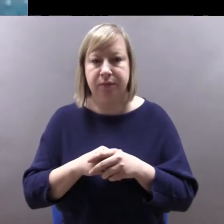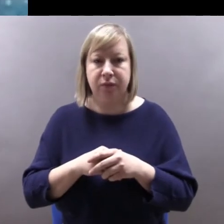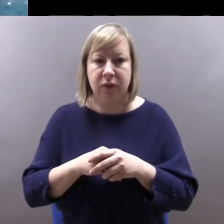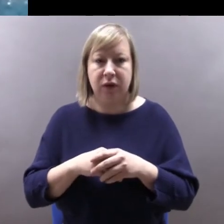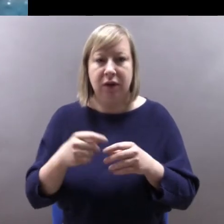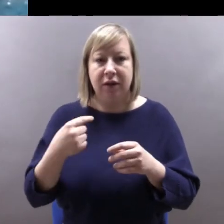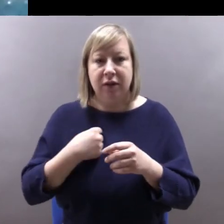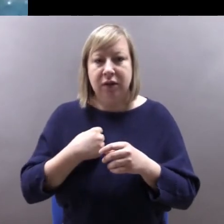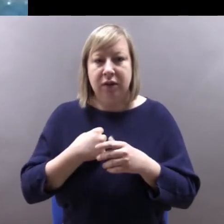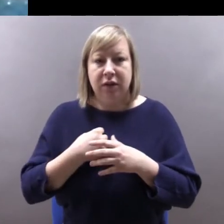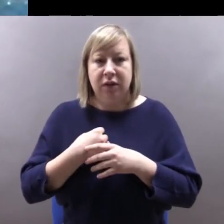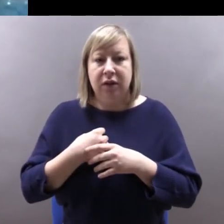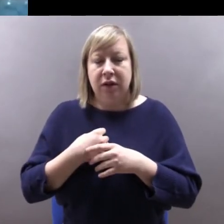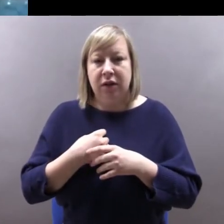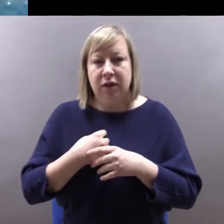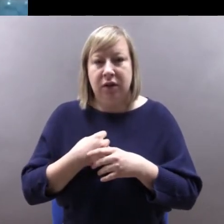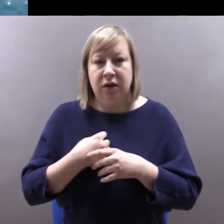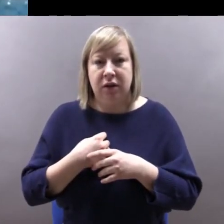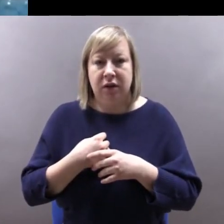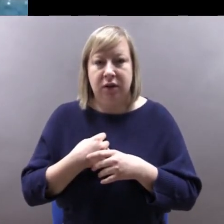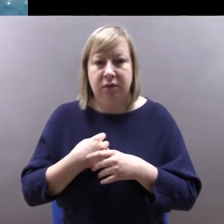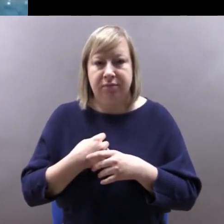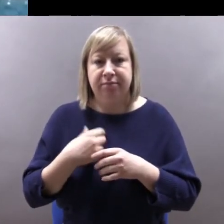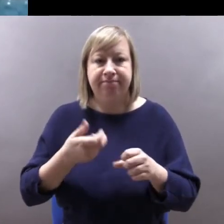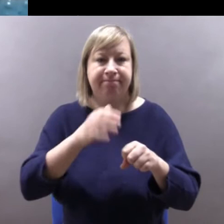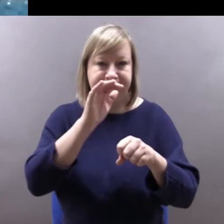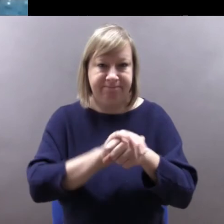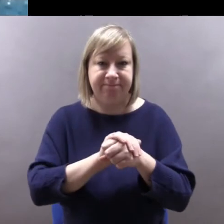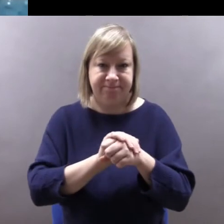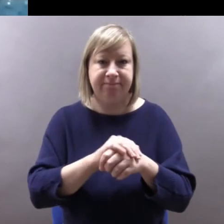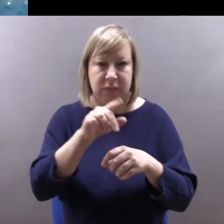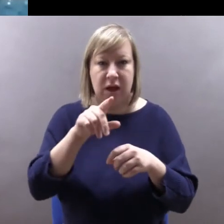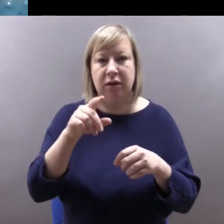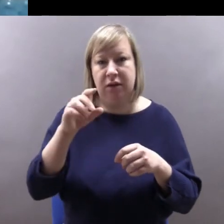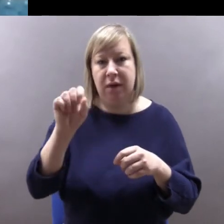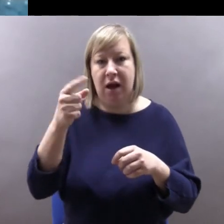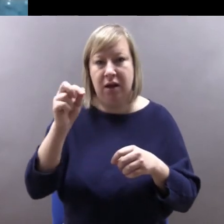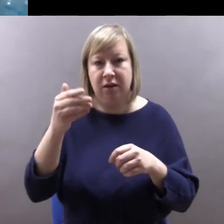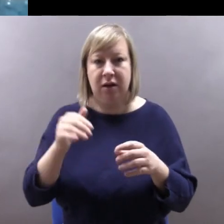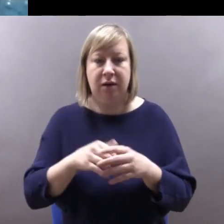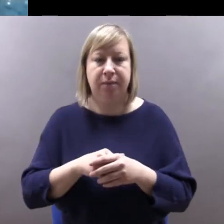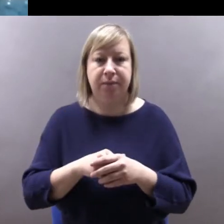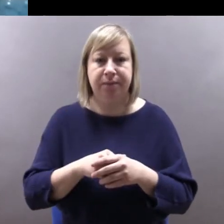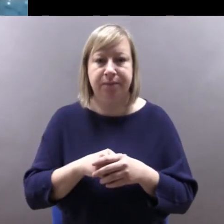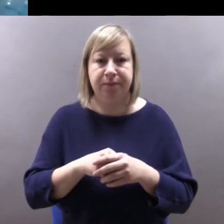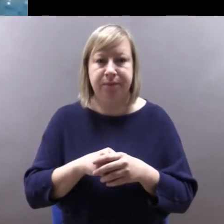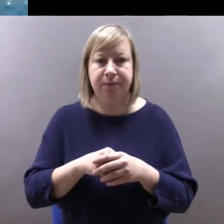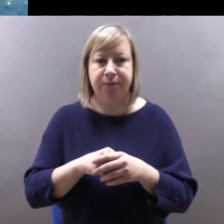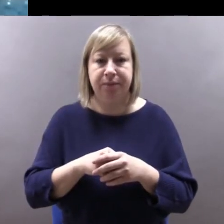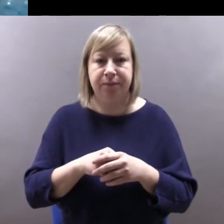Ja bym chciała w sumie się dołączyć do tego, co Adam powiedział, bo to właśnie było takie kończące i bardzo